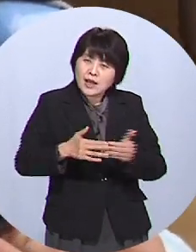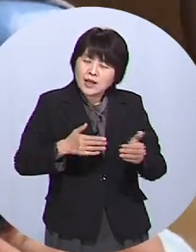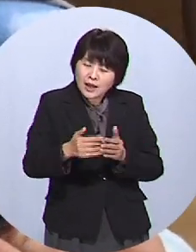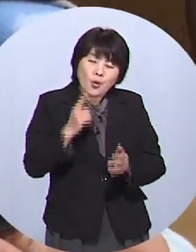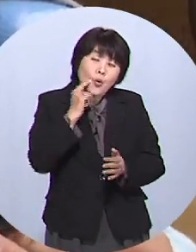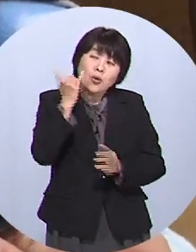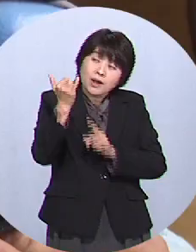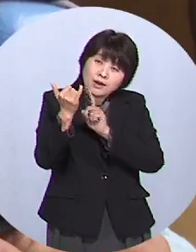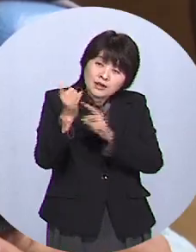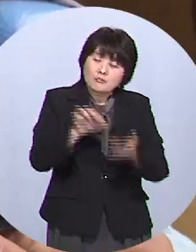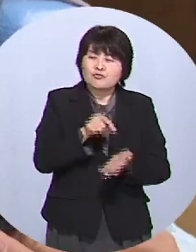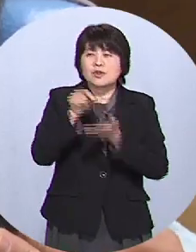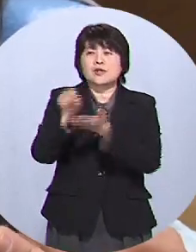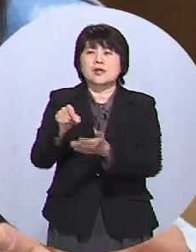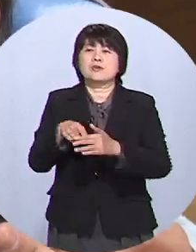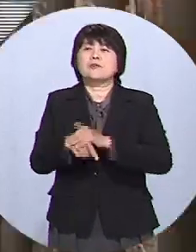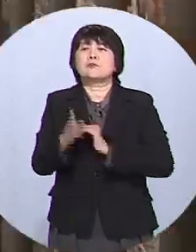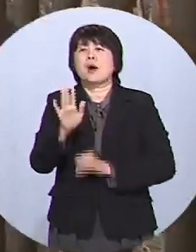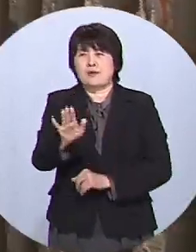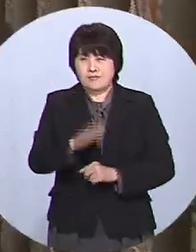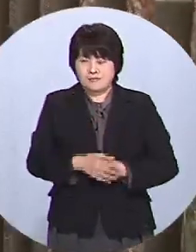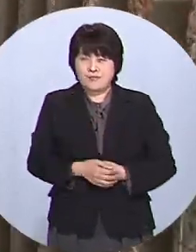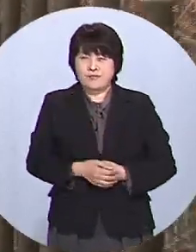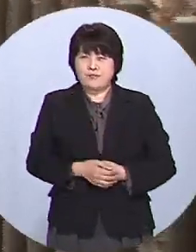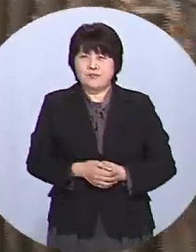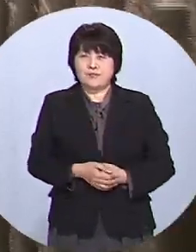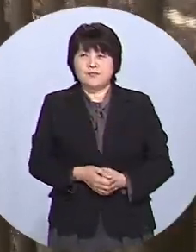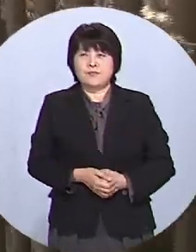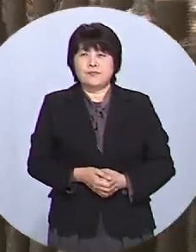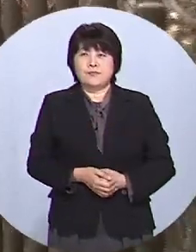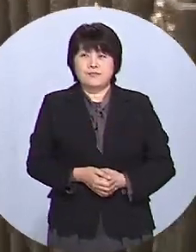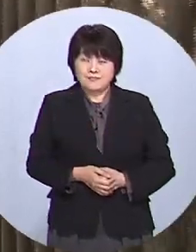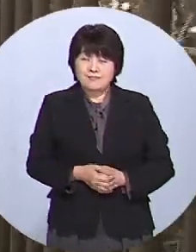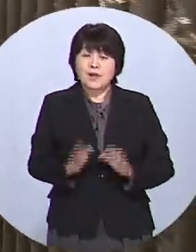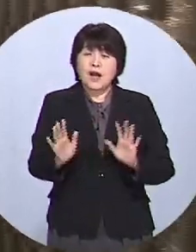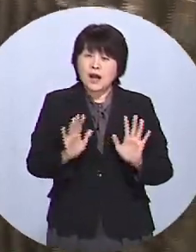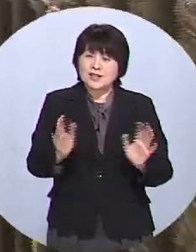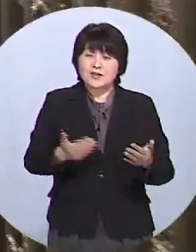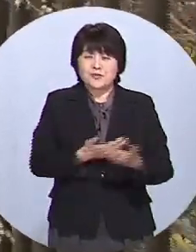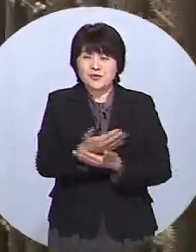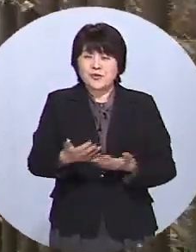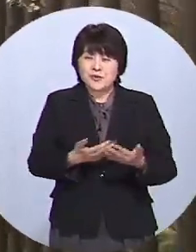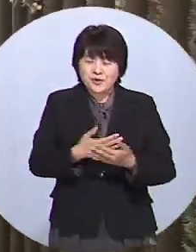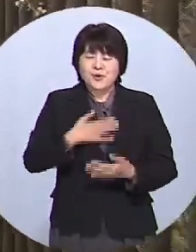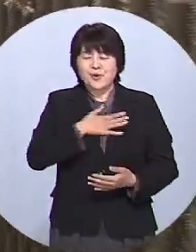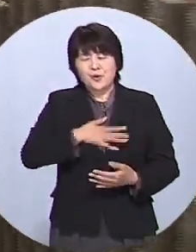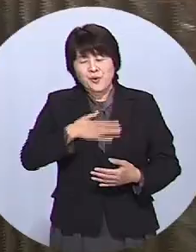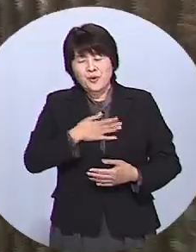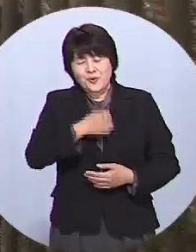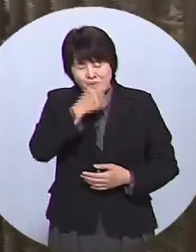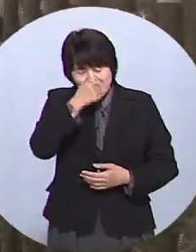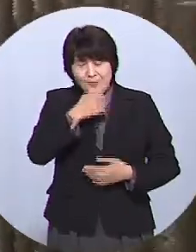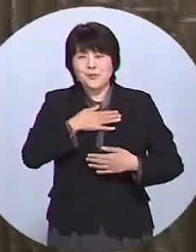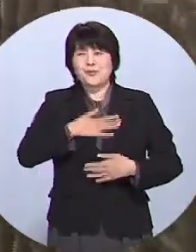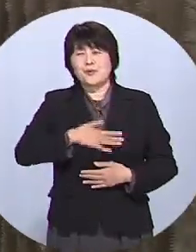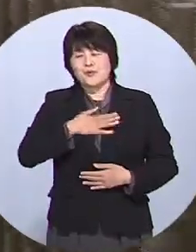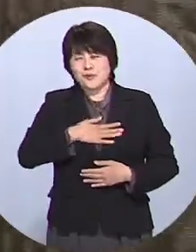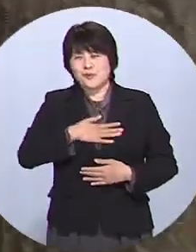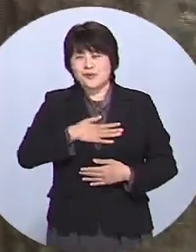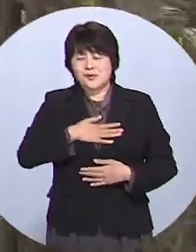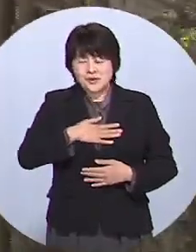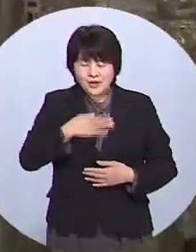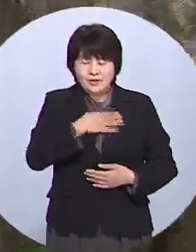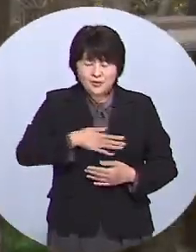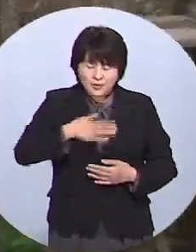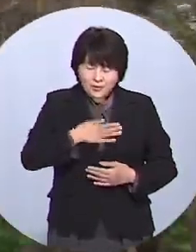にプレゼントするものだったんですね。赤ちゃんと触れ合うと心が満たされますね。心の